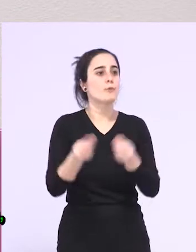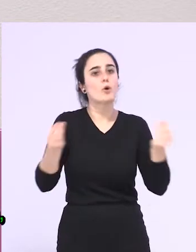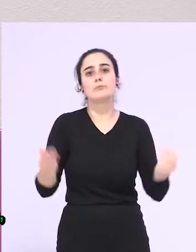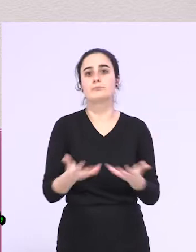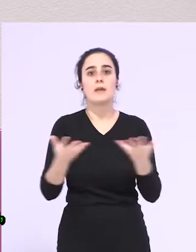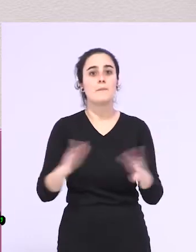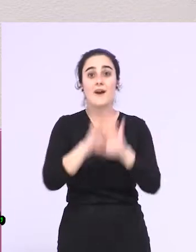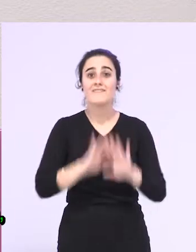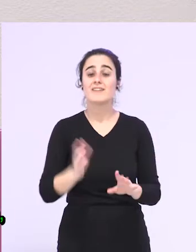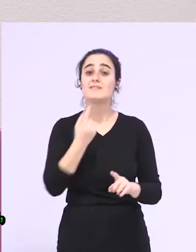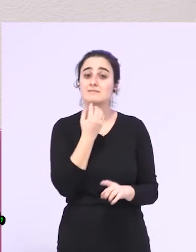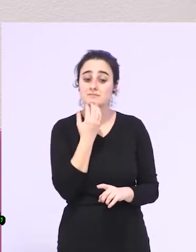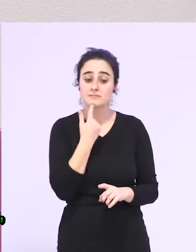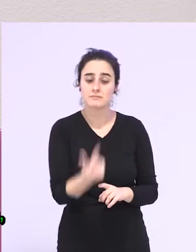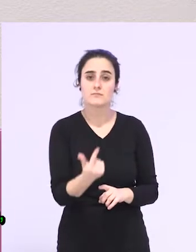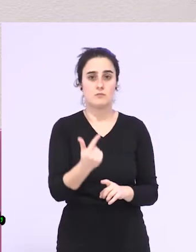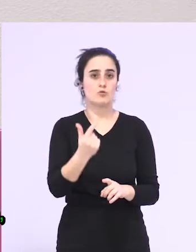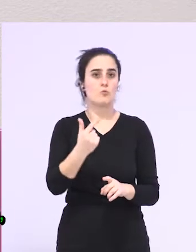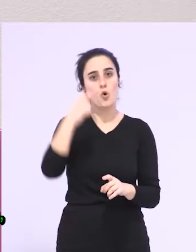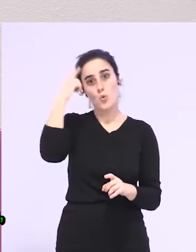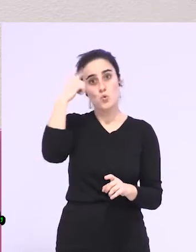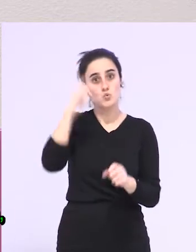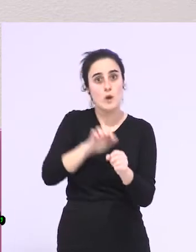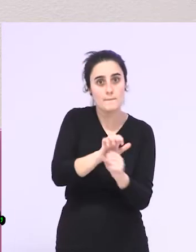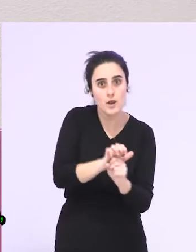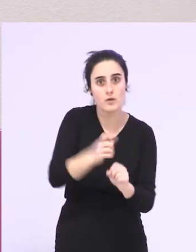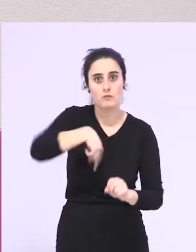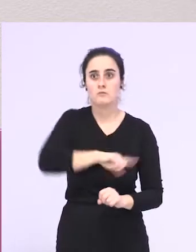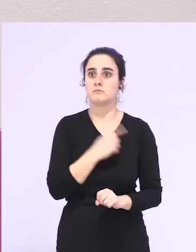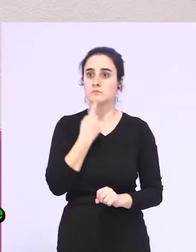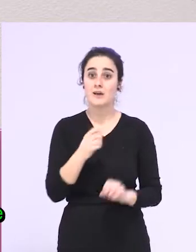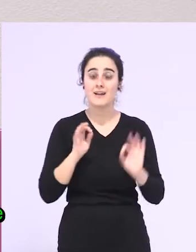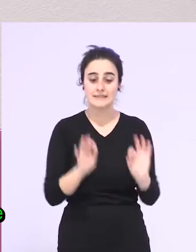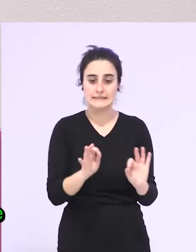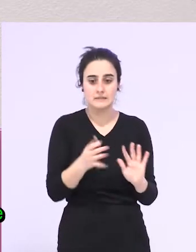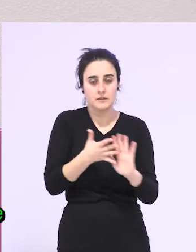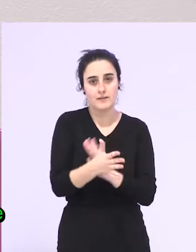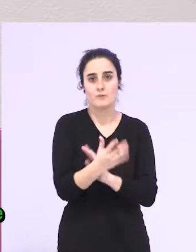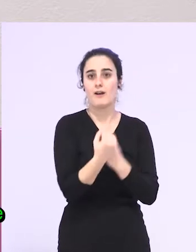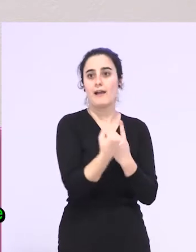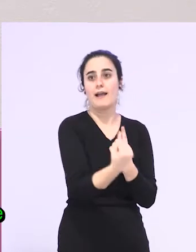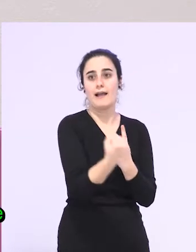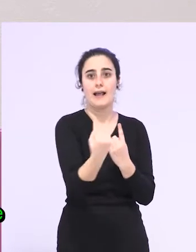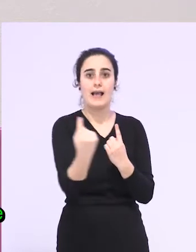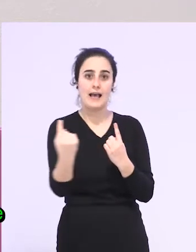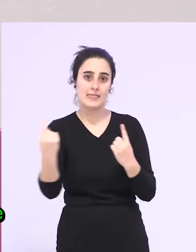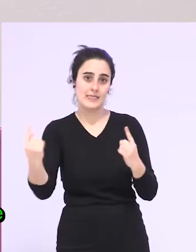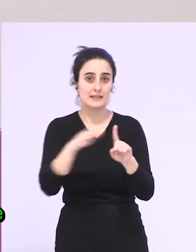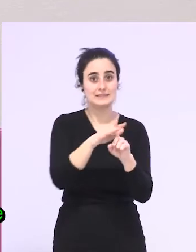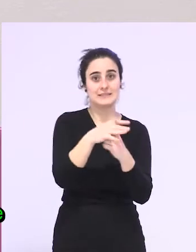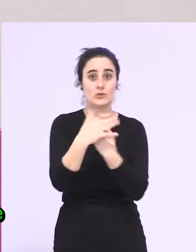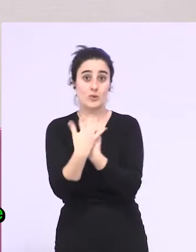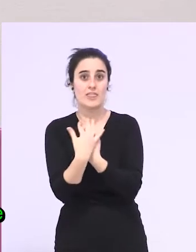bortxaketaren kultura esaten degunean, benetan ari gara nolabait eraso bakoitzaren, ba, esango